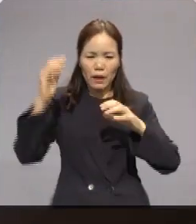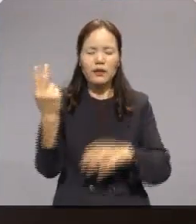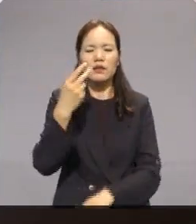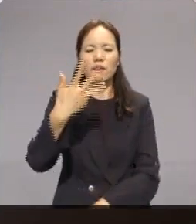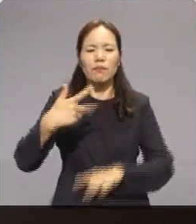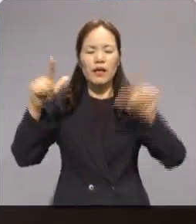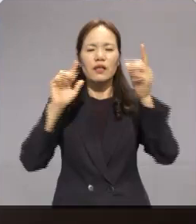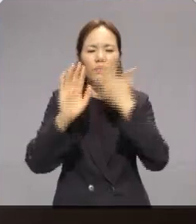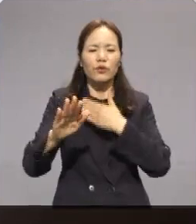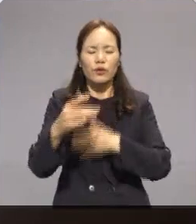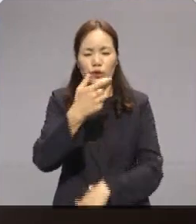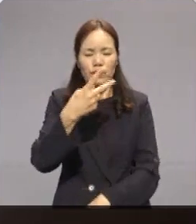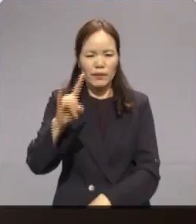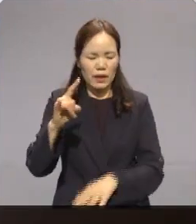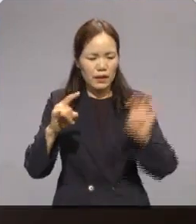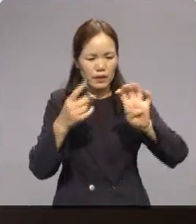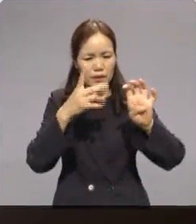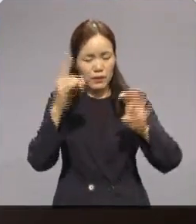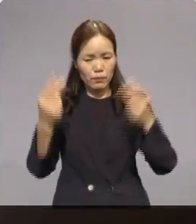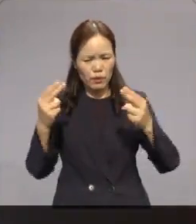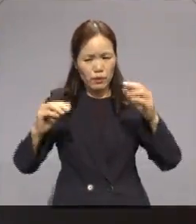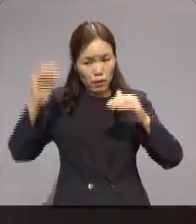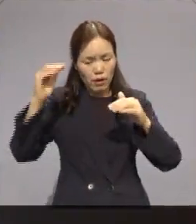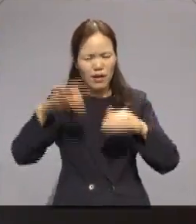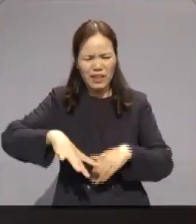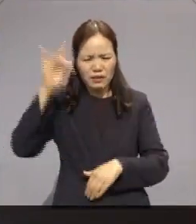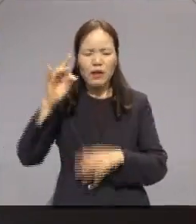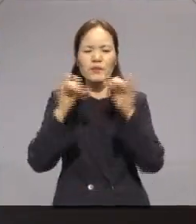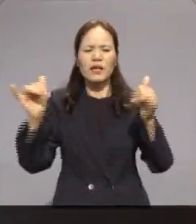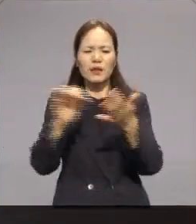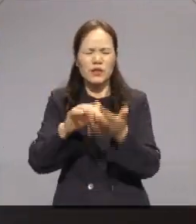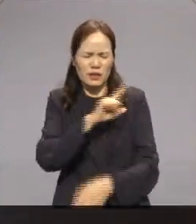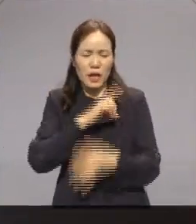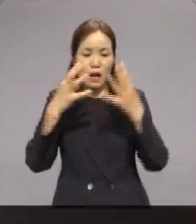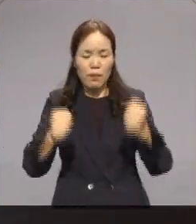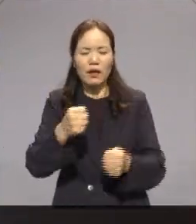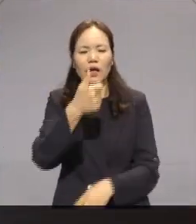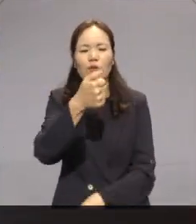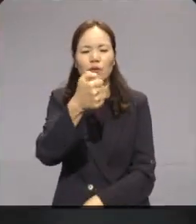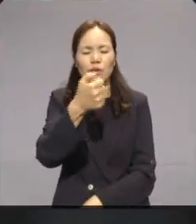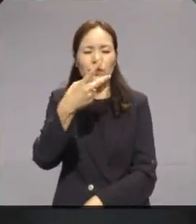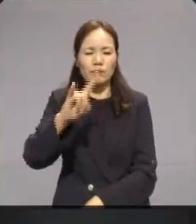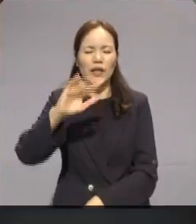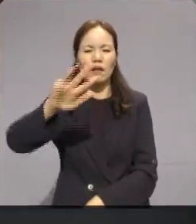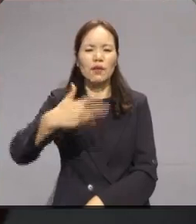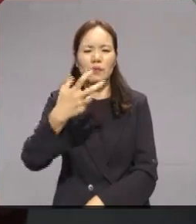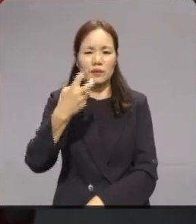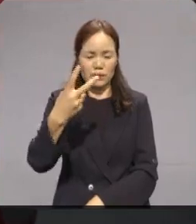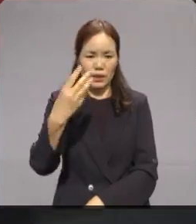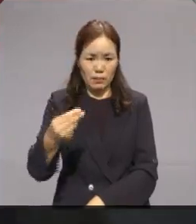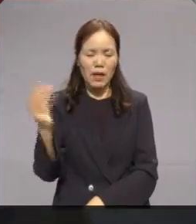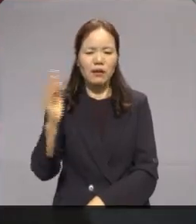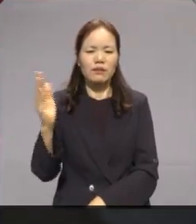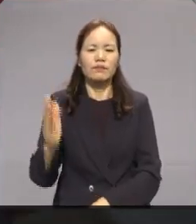이후 60대가 40대보다 많아진 건 처음이고 인구수가 가장 많은 연령대는 50대로 172만 2,700